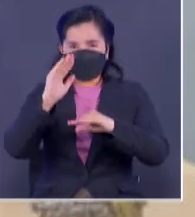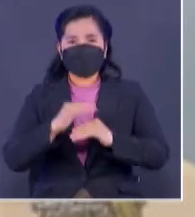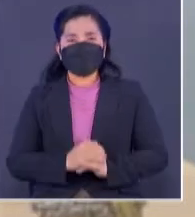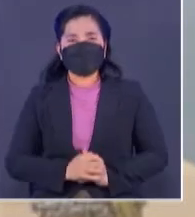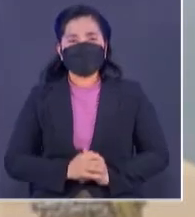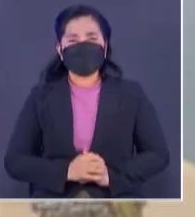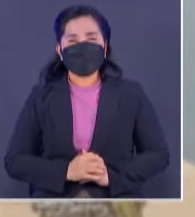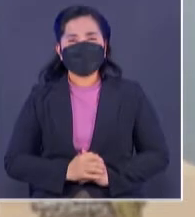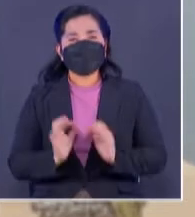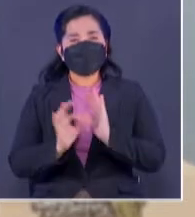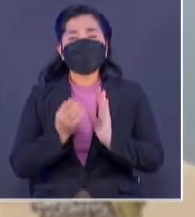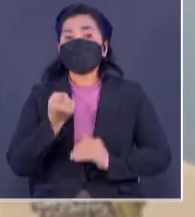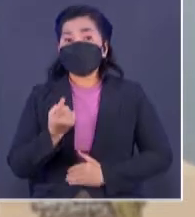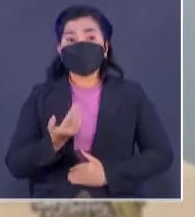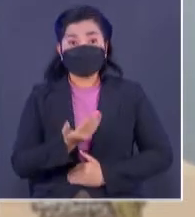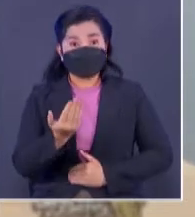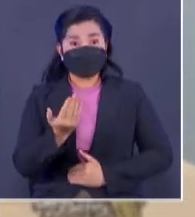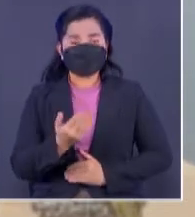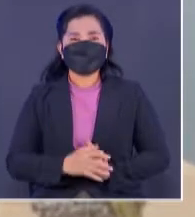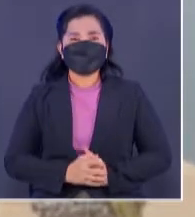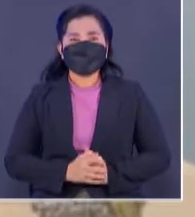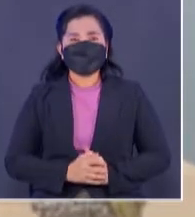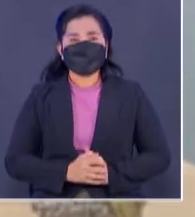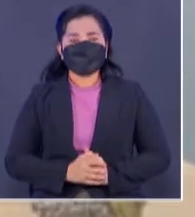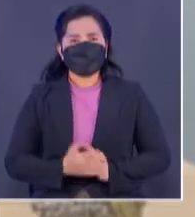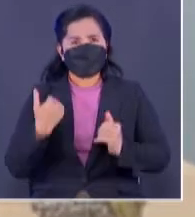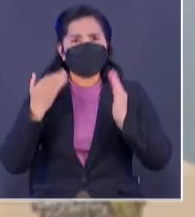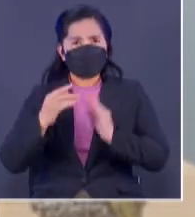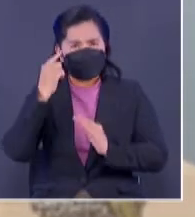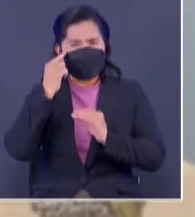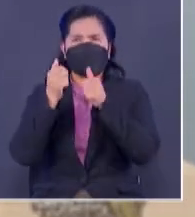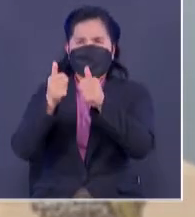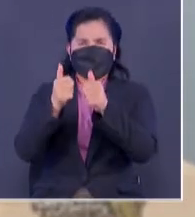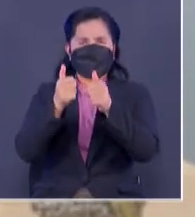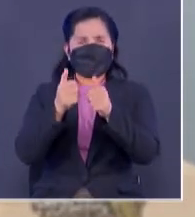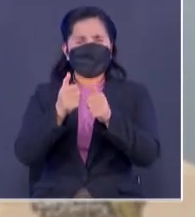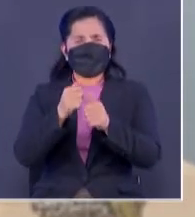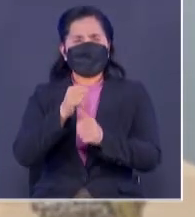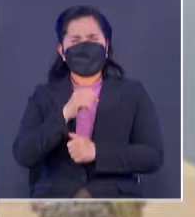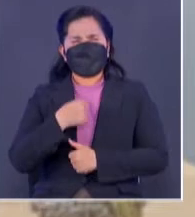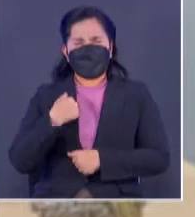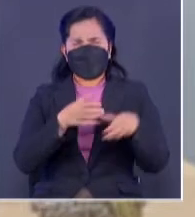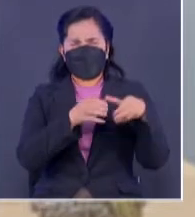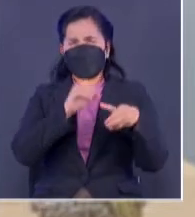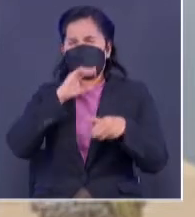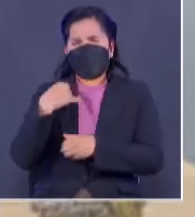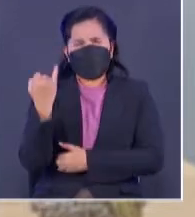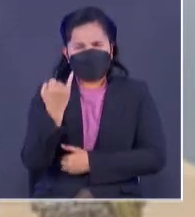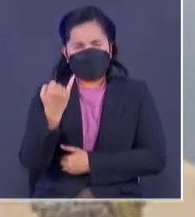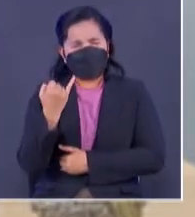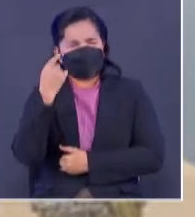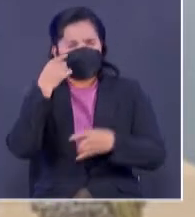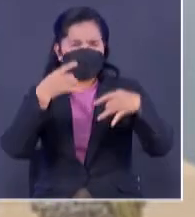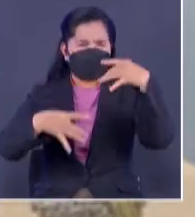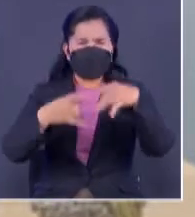บบนี้อย่างที่รายงานคุณผู้ชมว่าก็มีทั้งคนที่เห็นด้วยแล้วก็อีกกลุ่มนึงก็มองว่าไม่ค่อยดีเท่าไหร่ก็ไม่